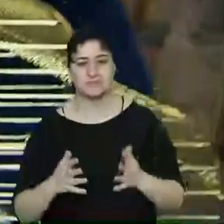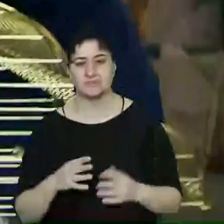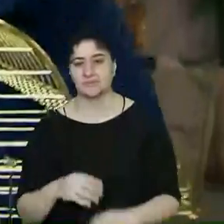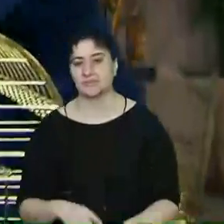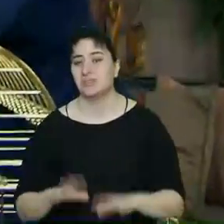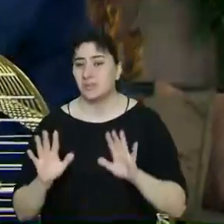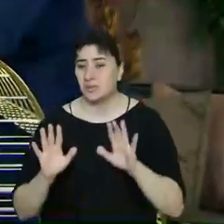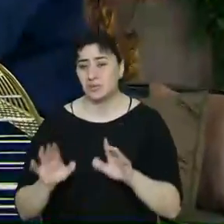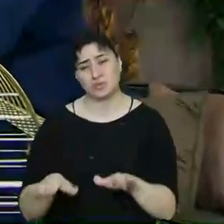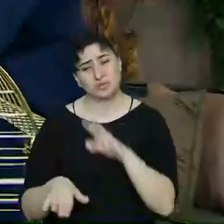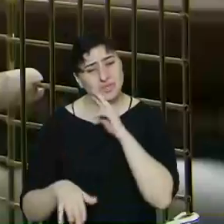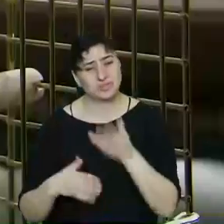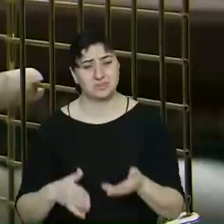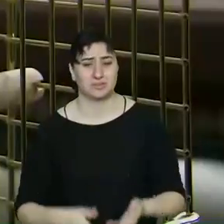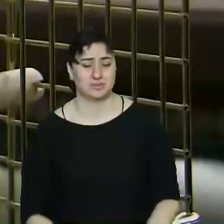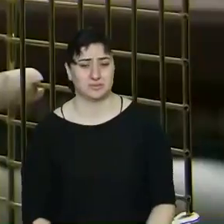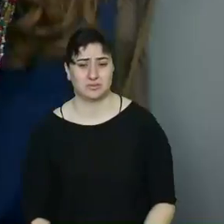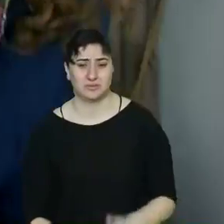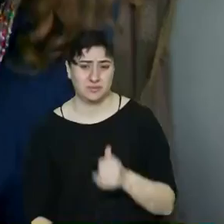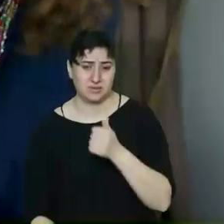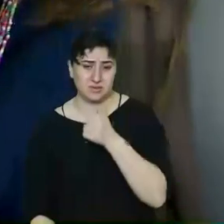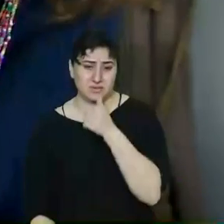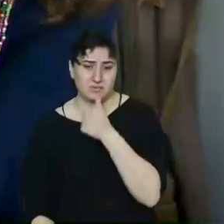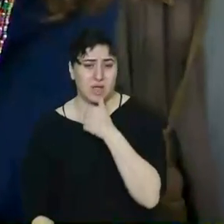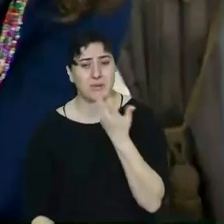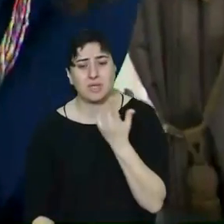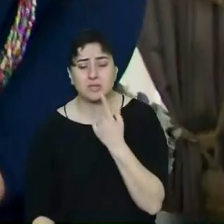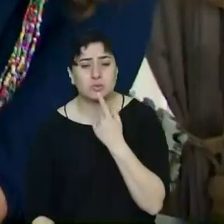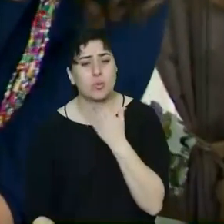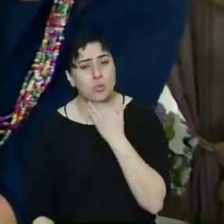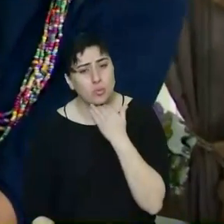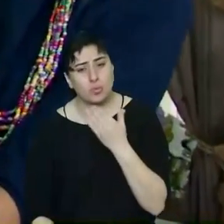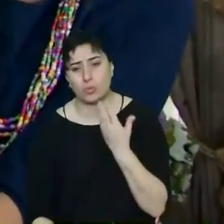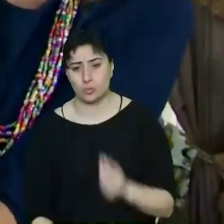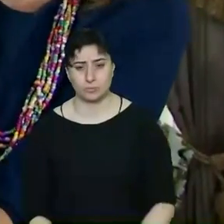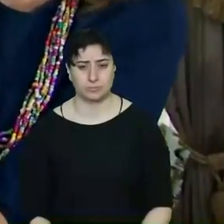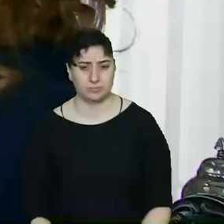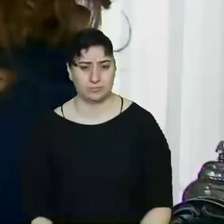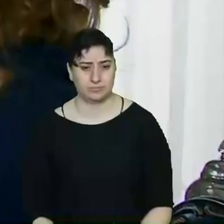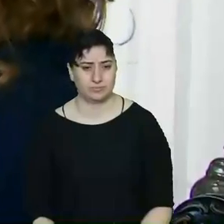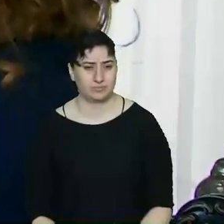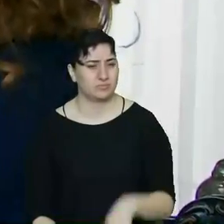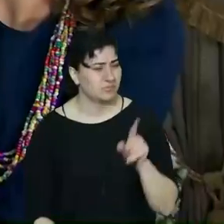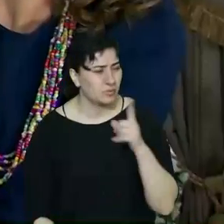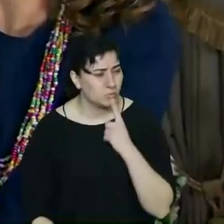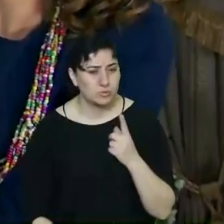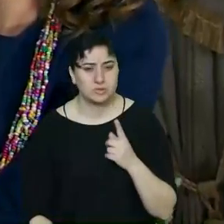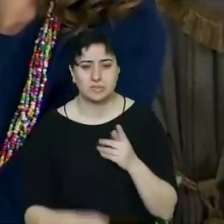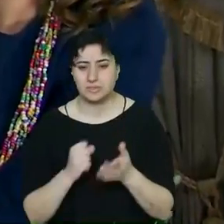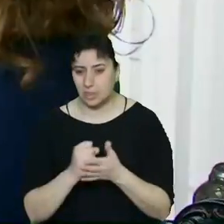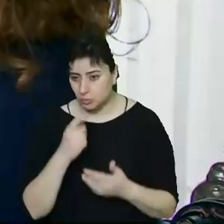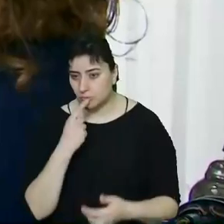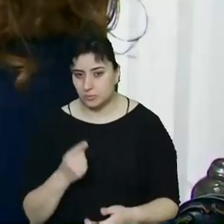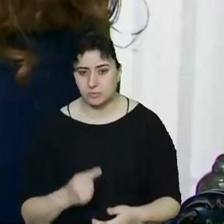vuracakken. Ay baba püskücü ne yapıyorsun ya? Baba belki şive bilmiyordur. Ondan söyleyemiyordur yani. Ne diyorsun lan sen? Trabzon